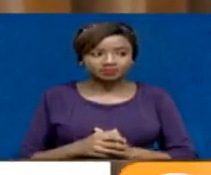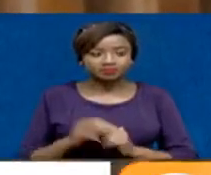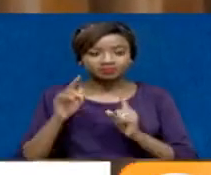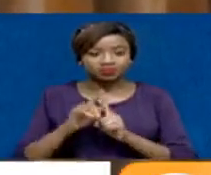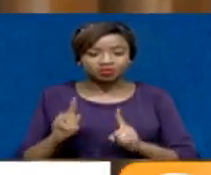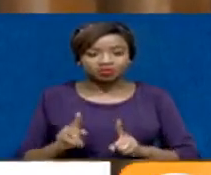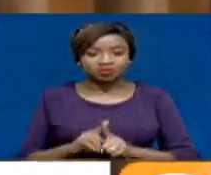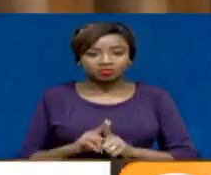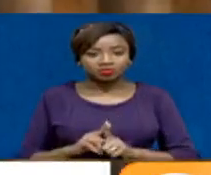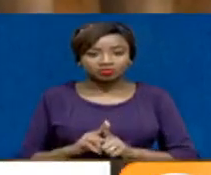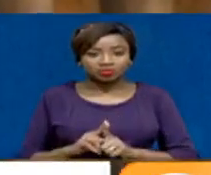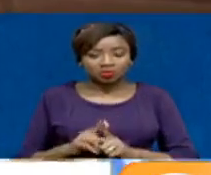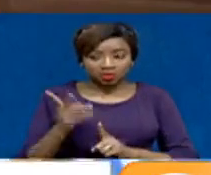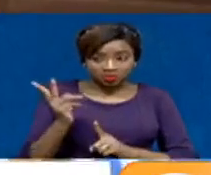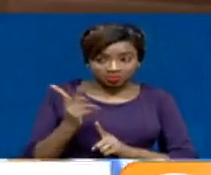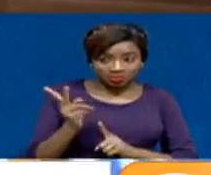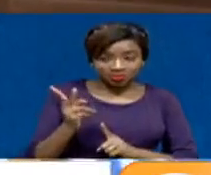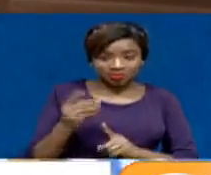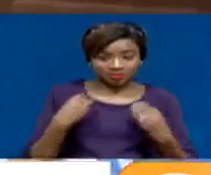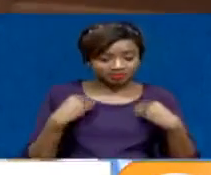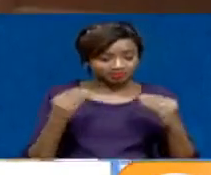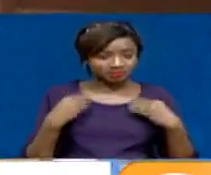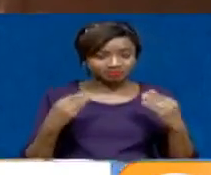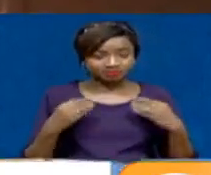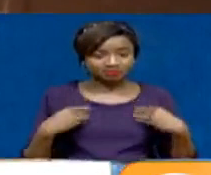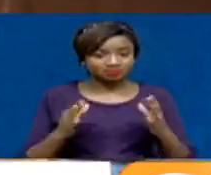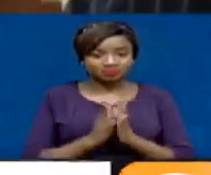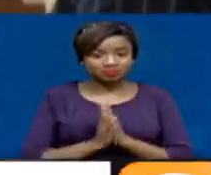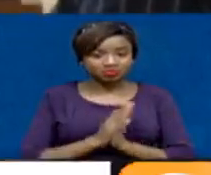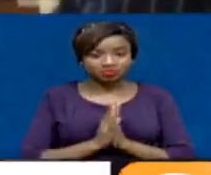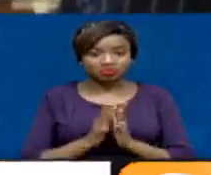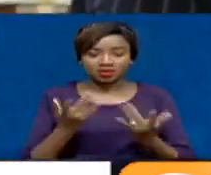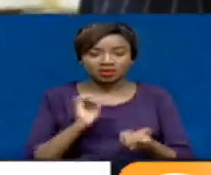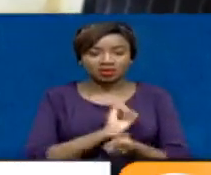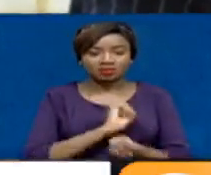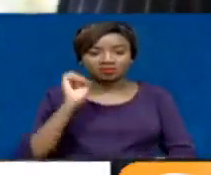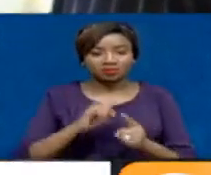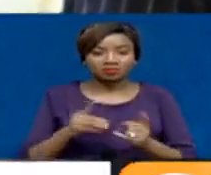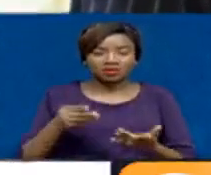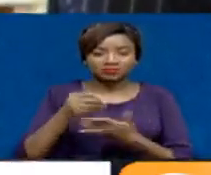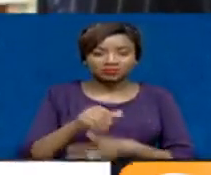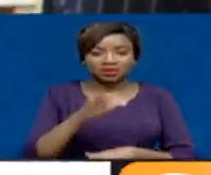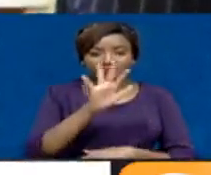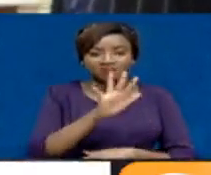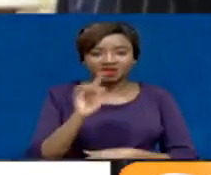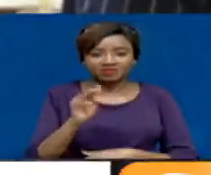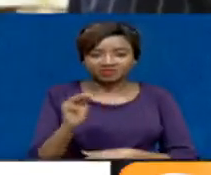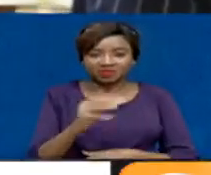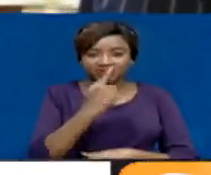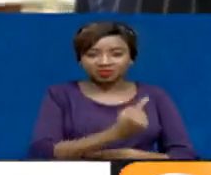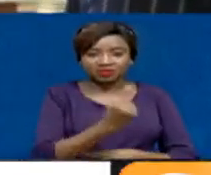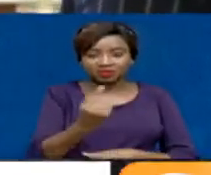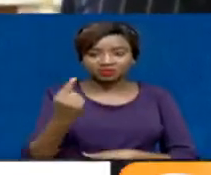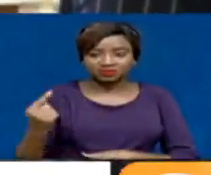Inaarifiwa kwamba wawili hao wamekana mashtaka yanayowakabili na wameachiliwa kwa dhamana ya shilingi milioni 5 kila mmoja.